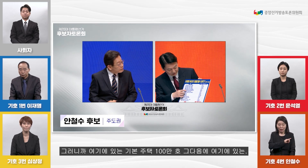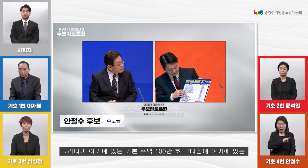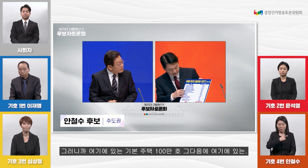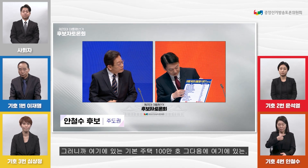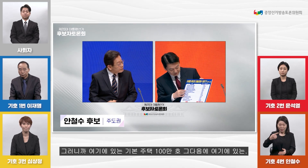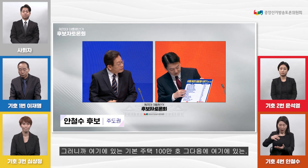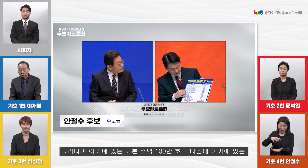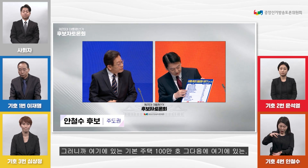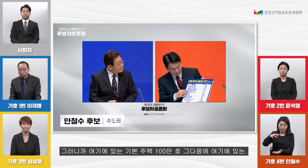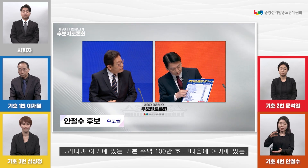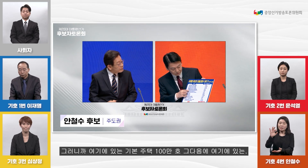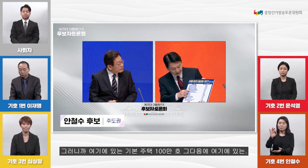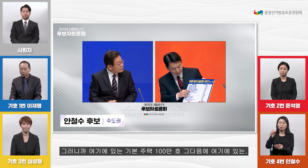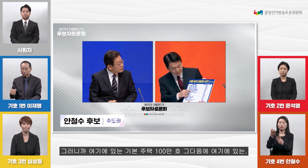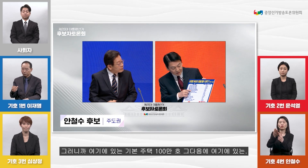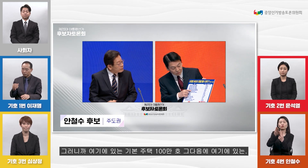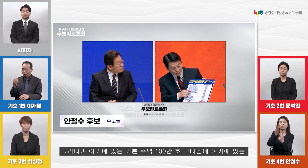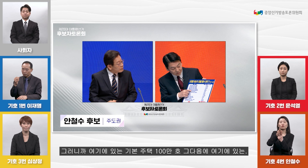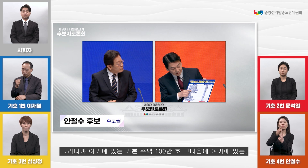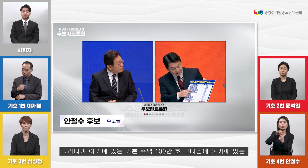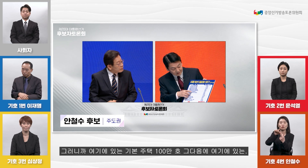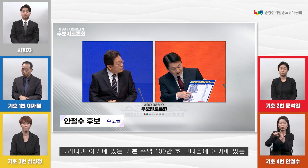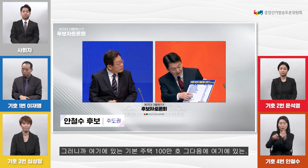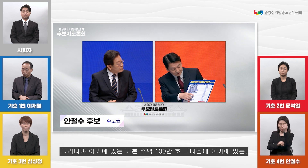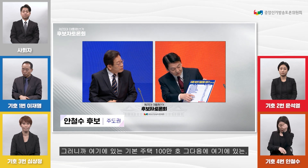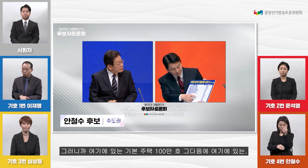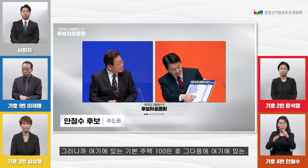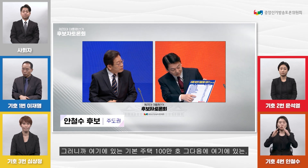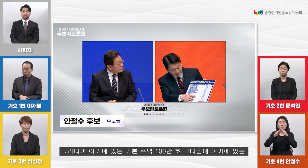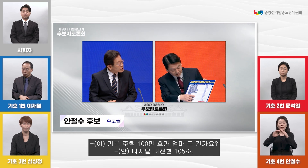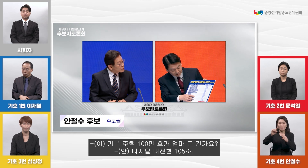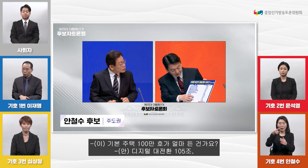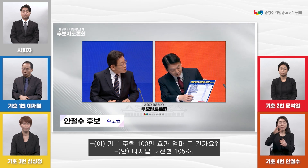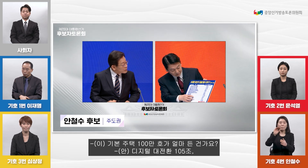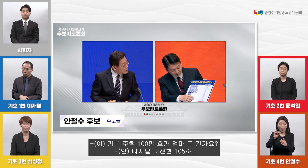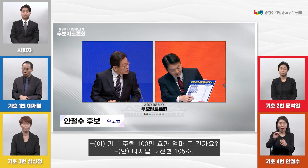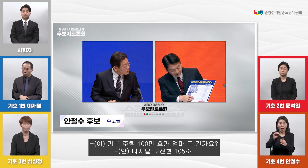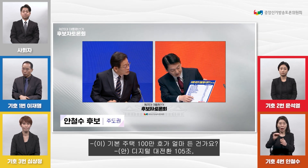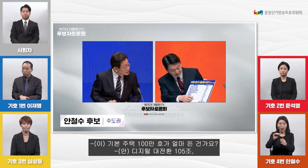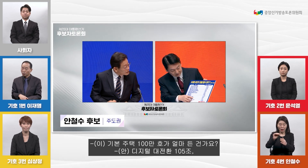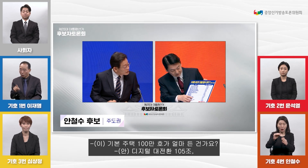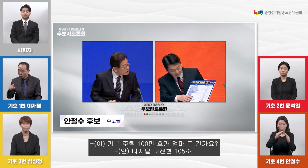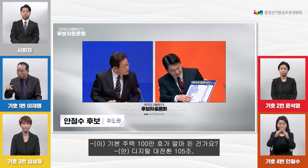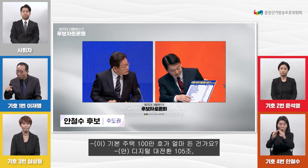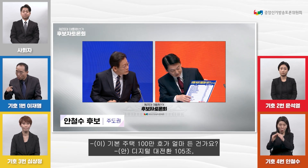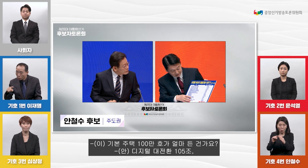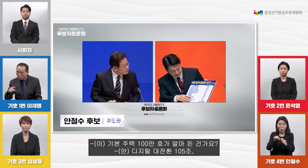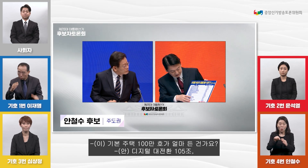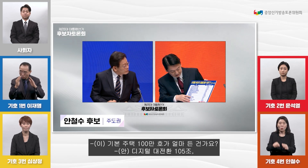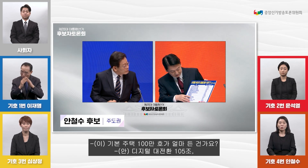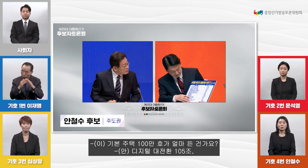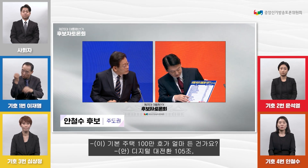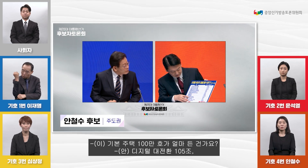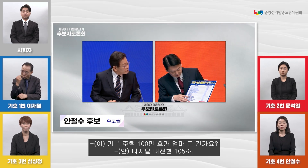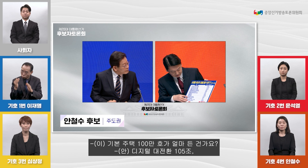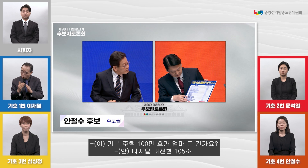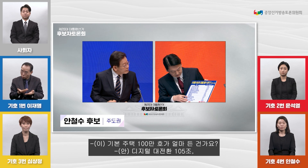그러니까 여기에 있는 기본주택 100만 호, 그 다음에 또 기본주택 100만 호가 얼마 되는 건가요?